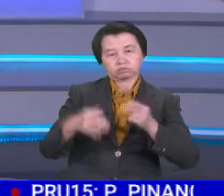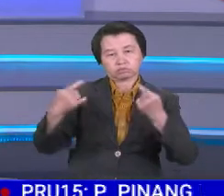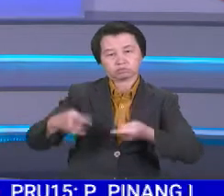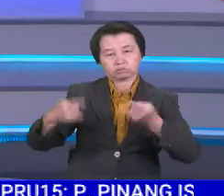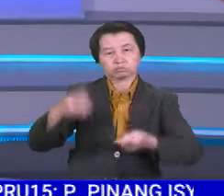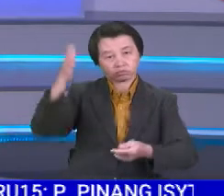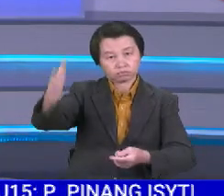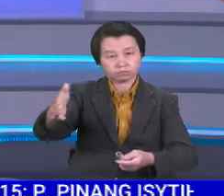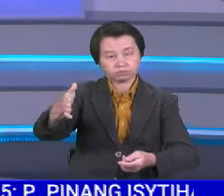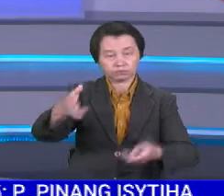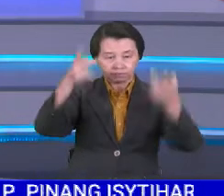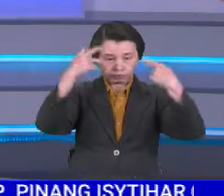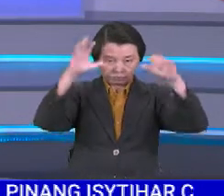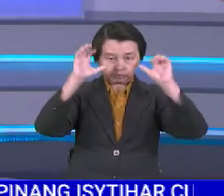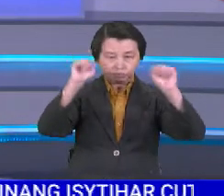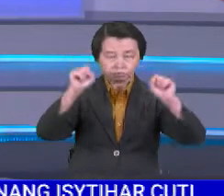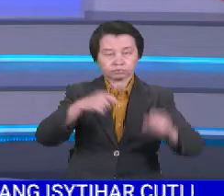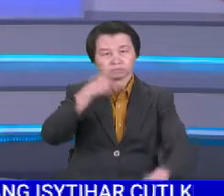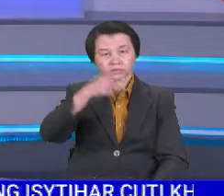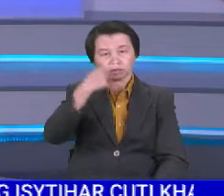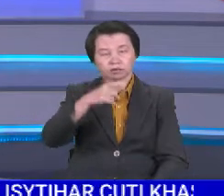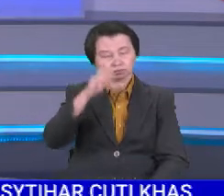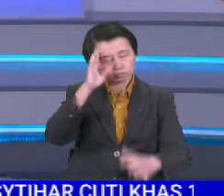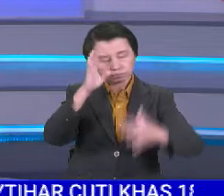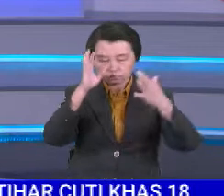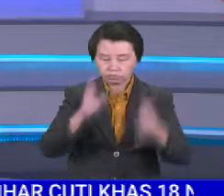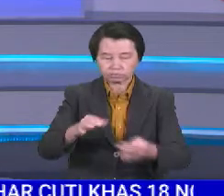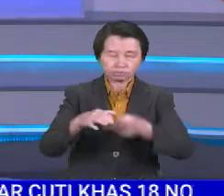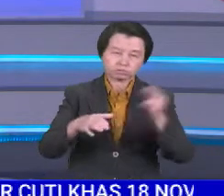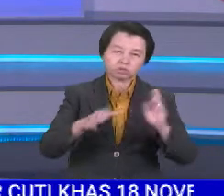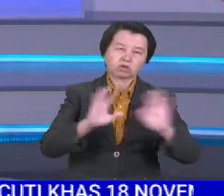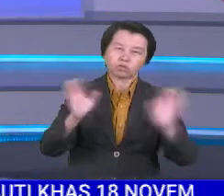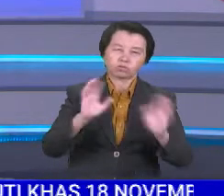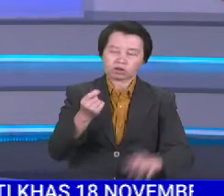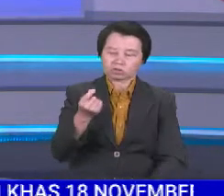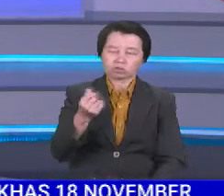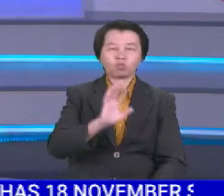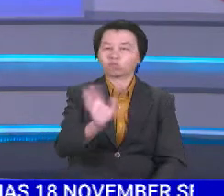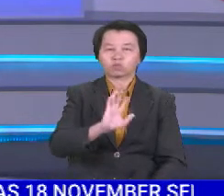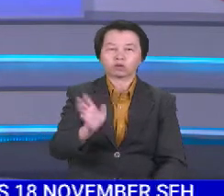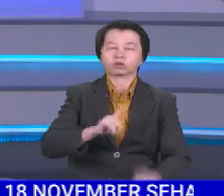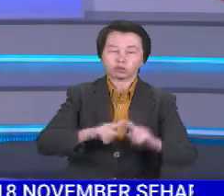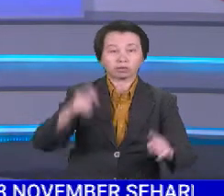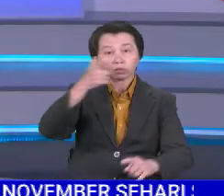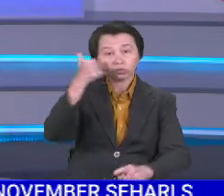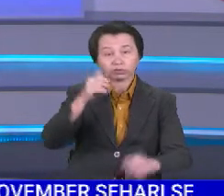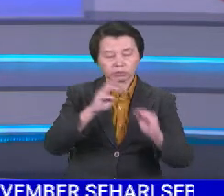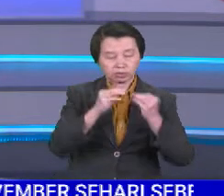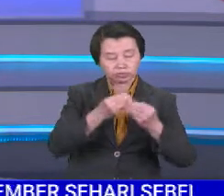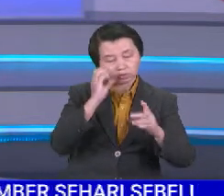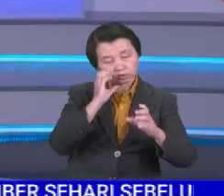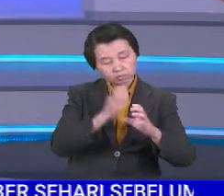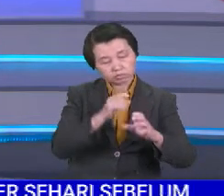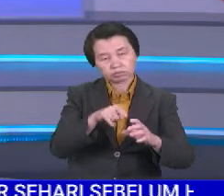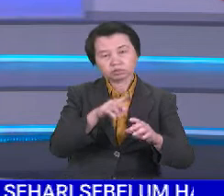musim depan presidennya Datuk Suci bahan Kamal berkata keputusan dibuat bukan atas faktor keuangan sebaliknya karena misi klub tersebut